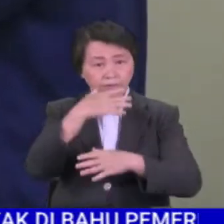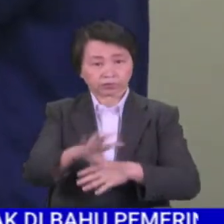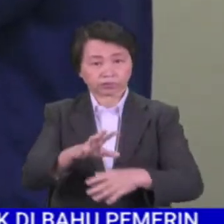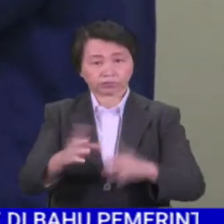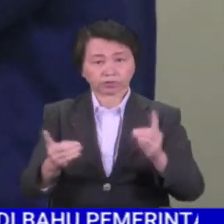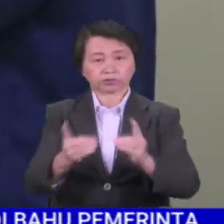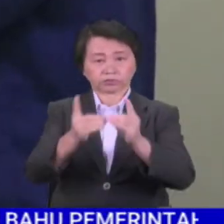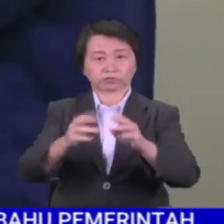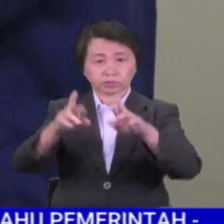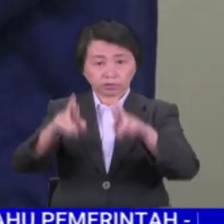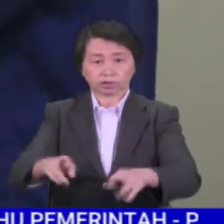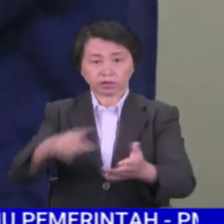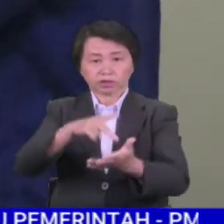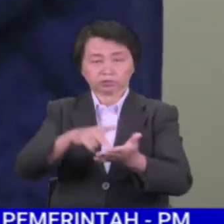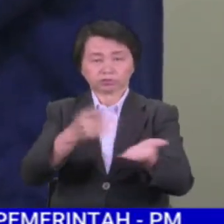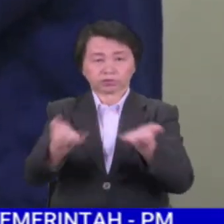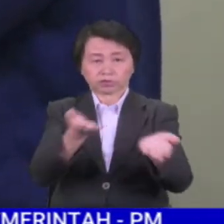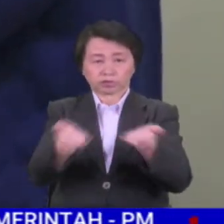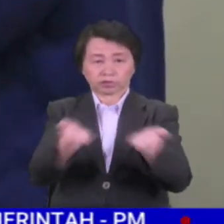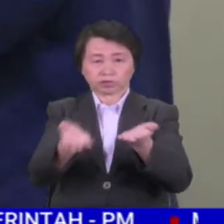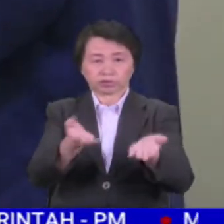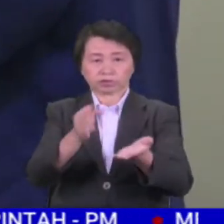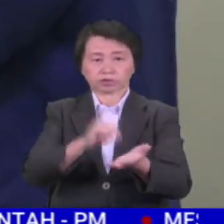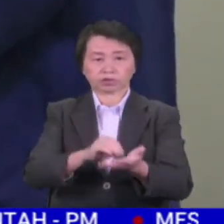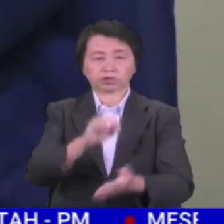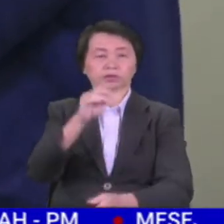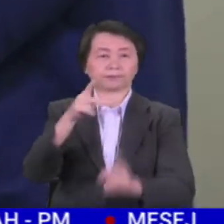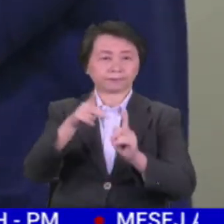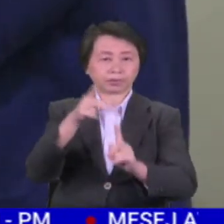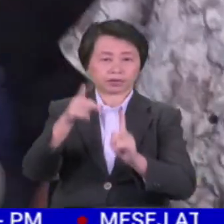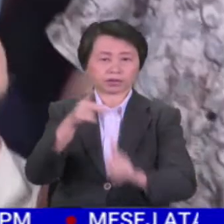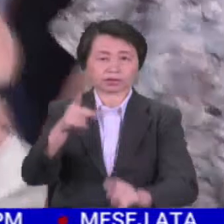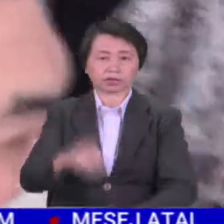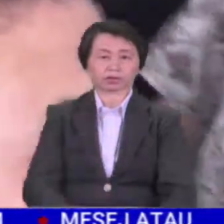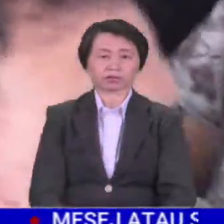sesi bertemu rakyat di pusat khidmatnya di Nibong Tebal.